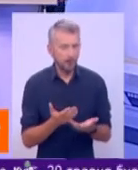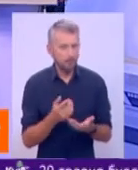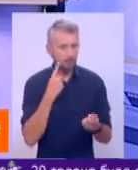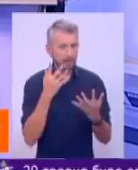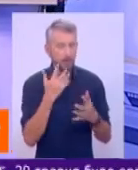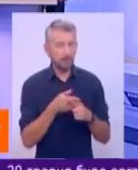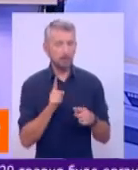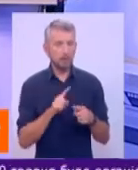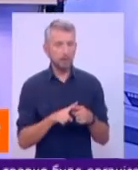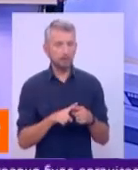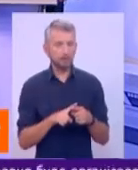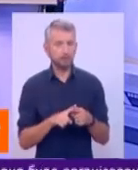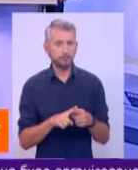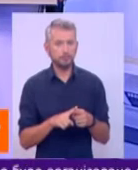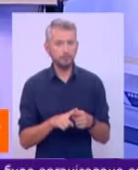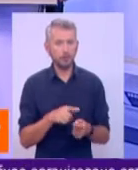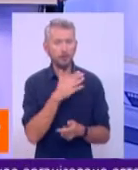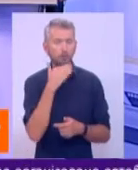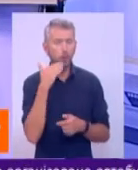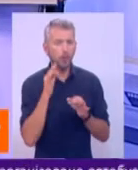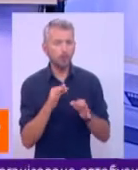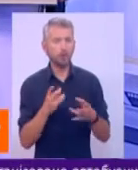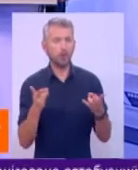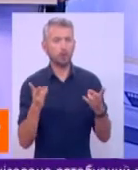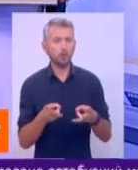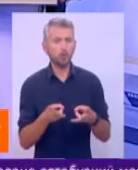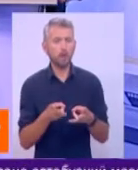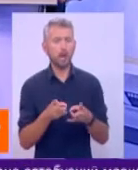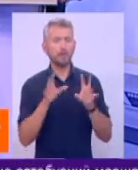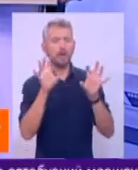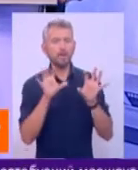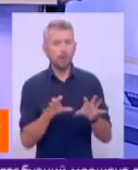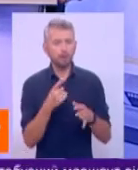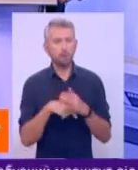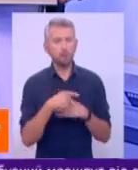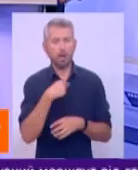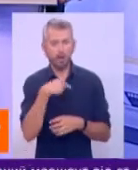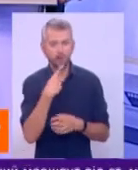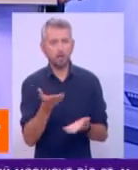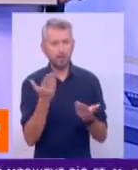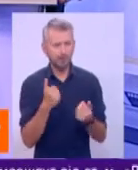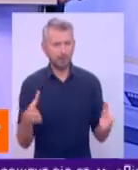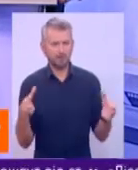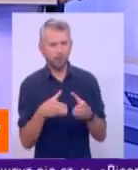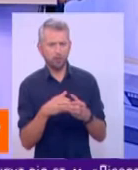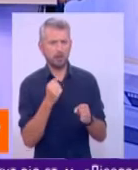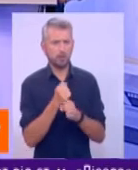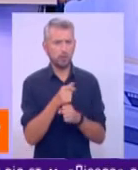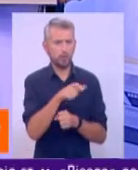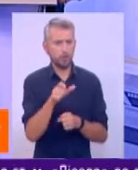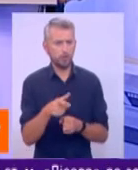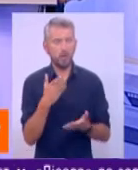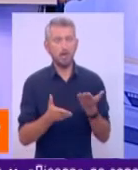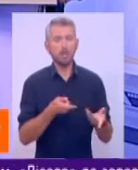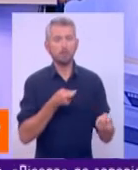поэтому много, конечно, да, то есть нужно законодательно, потому что я говорю, давайте соберемся, давайте сделаем людям. Но